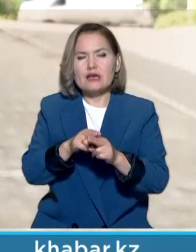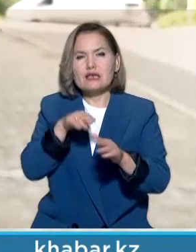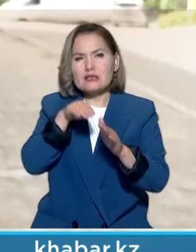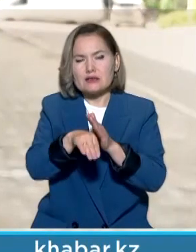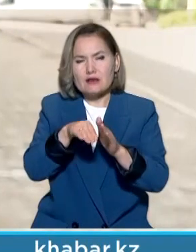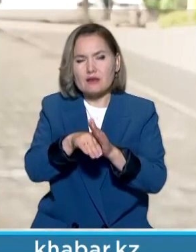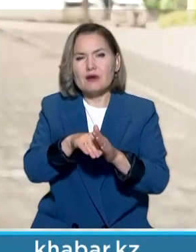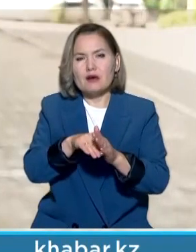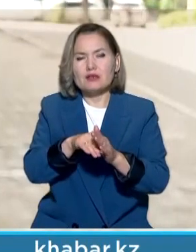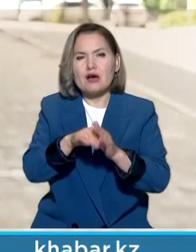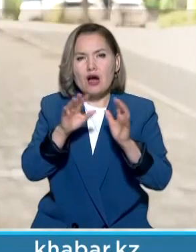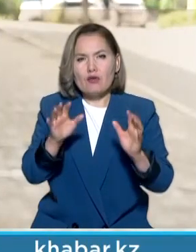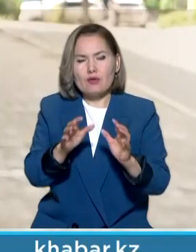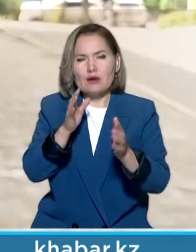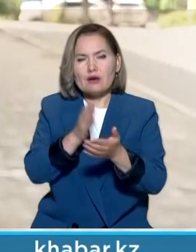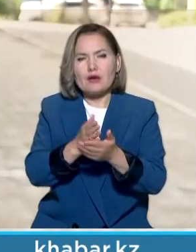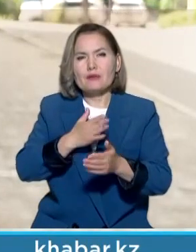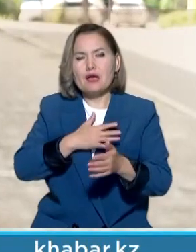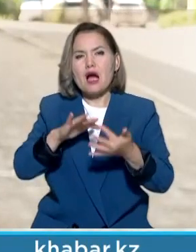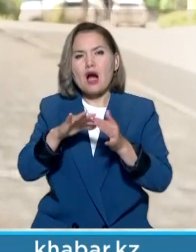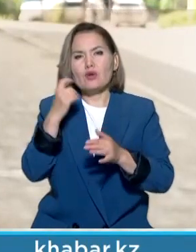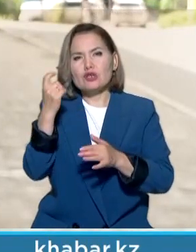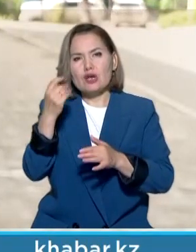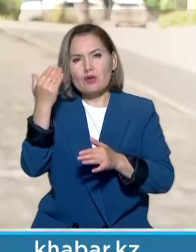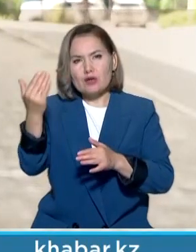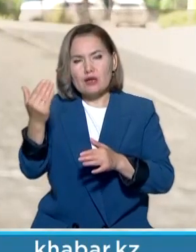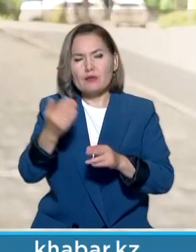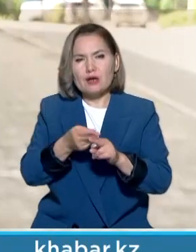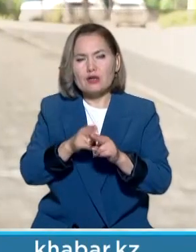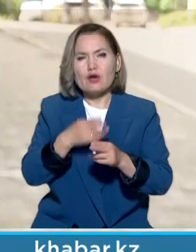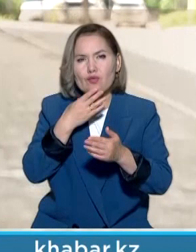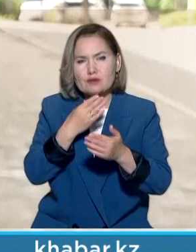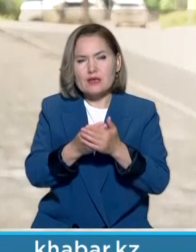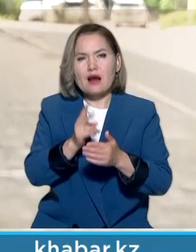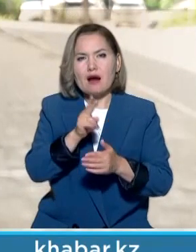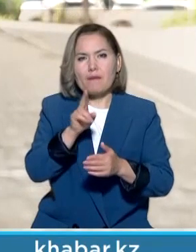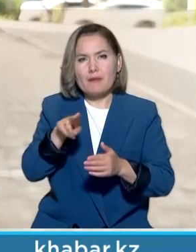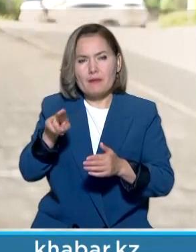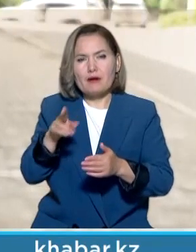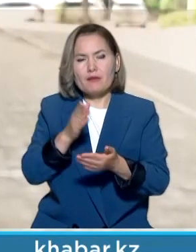тон. Сосын біздің ауыл шаруашылықтарда өзіне ХПП лар бар,